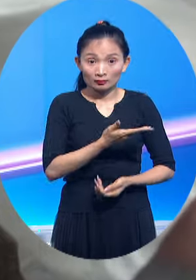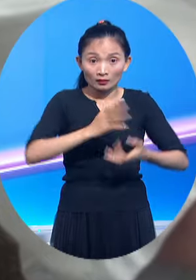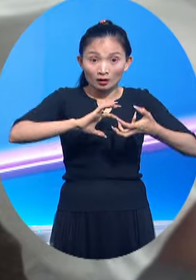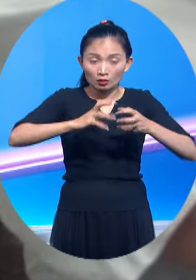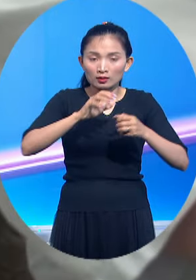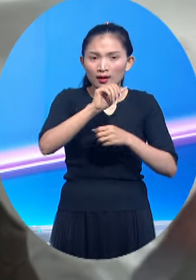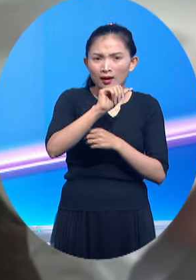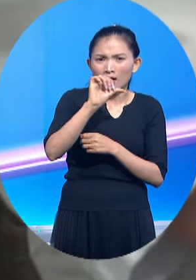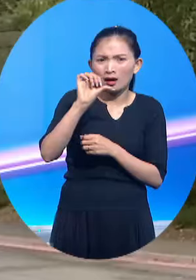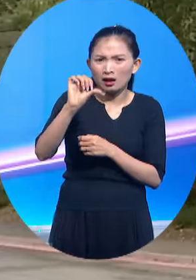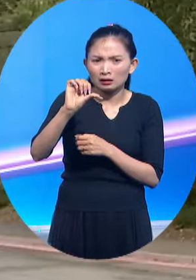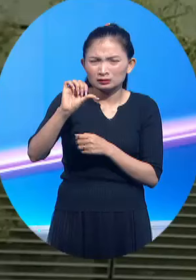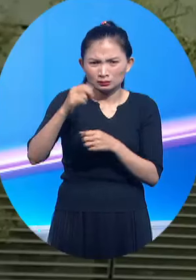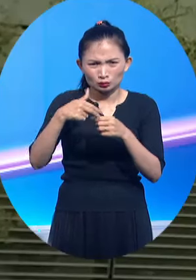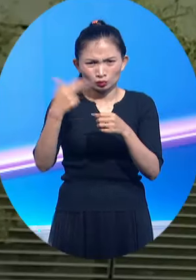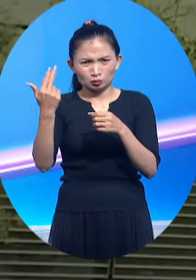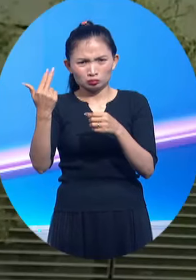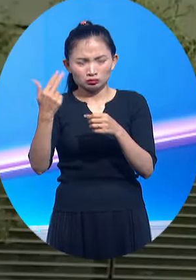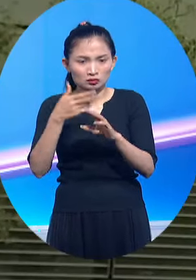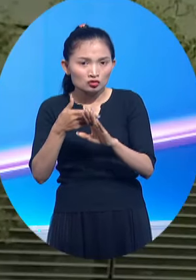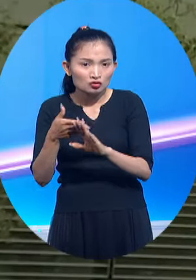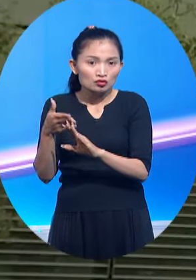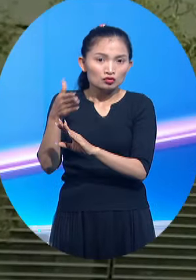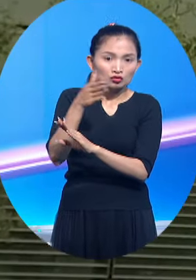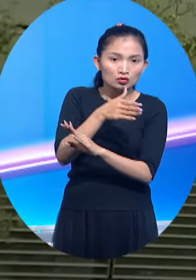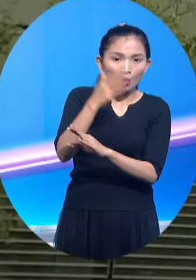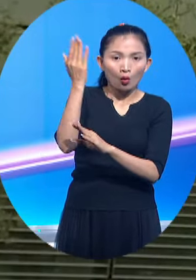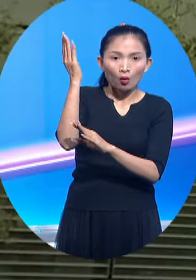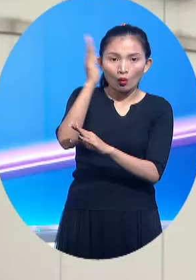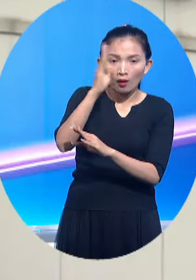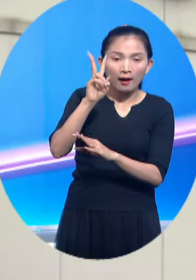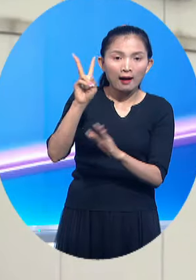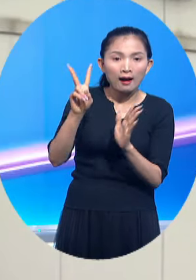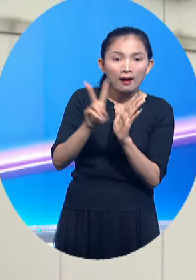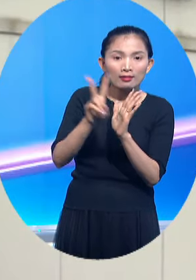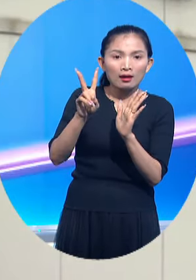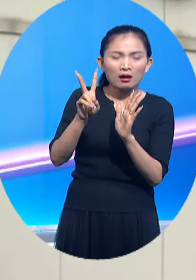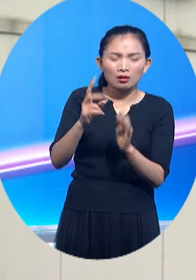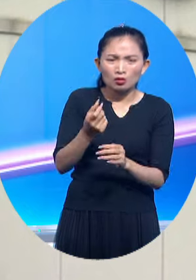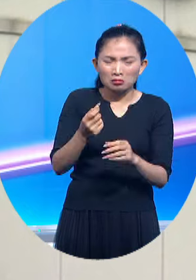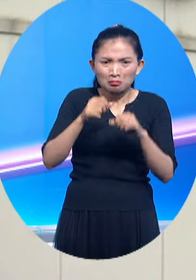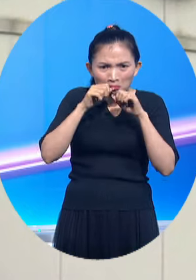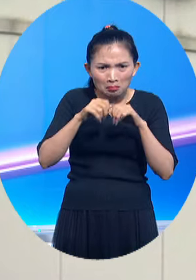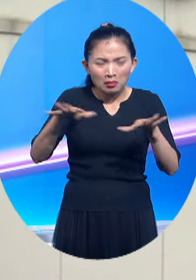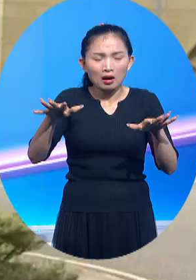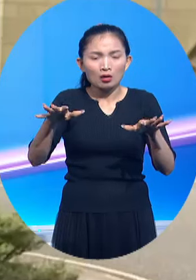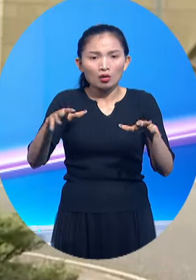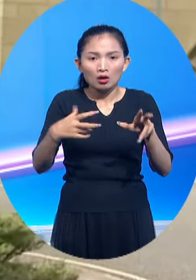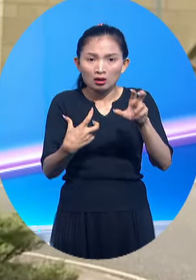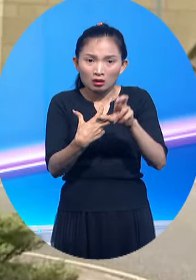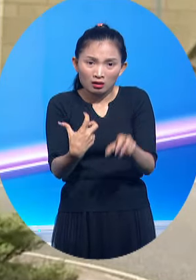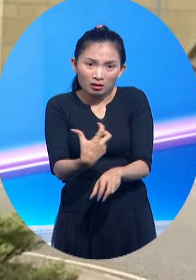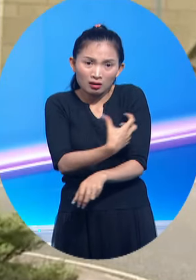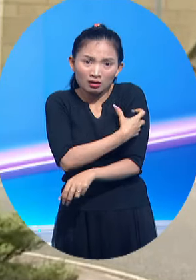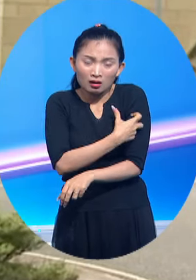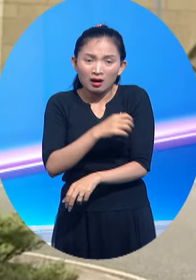AstraZeneca diễn ra chỉ vài tháng sau khi hãng này thừa nhận loại vaccine trên có thể gây tác dụng phụ hiếm gặp, bao gồm tình trạng đông máu đi kèm